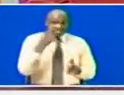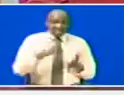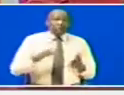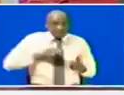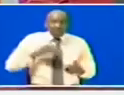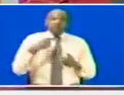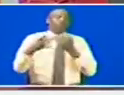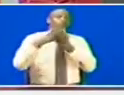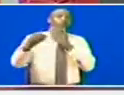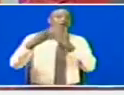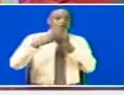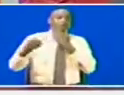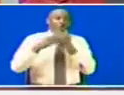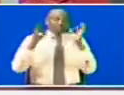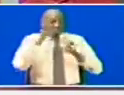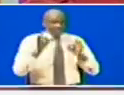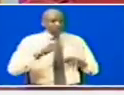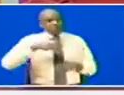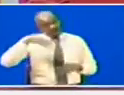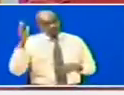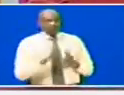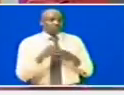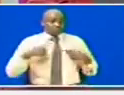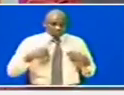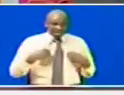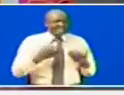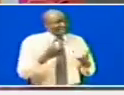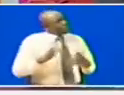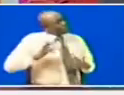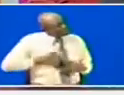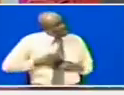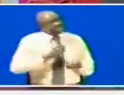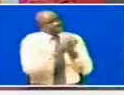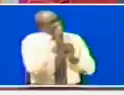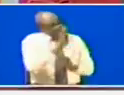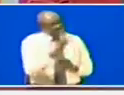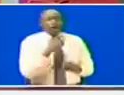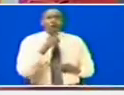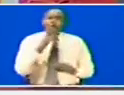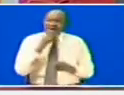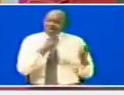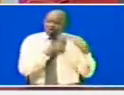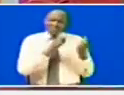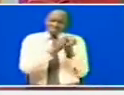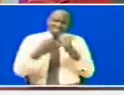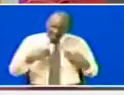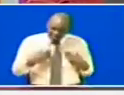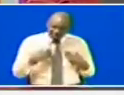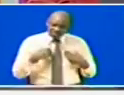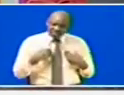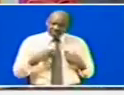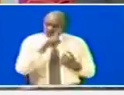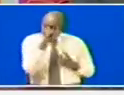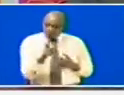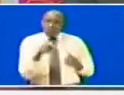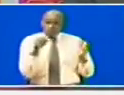kuiga inji ndo umezidi, babu. Ni ukweli kwamba wanawake kubadilika ndo wamefanya majukumu ya mume pia badilike na mume ajisahau? Tatizo